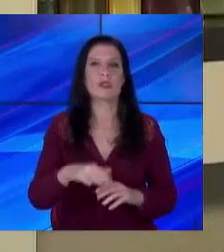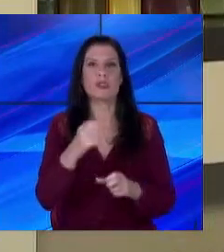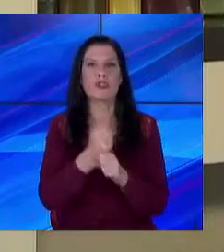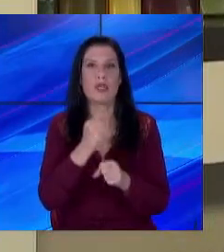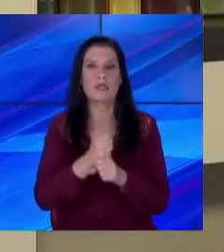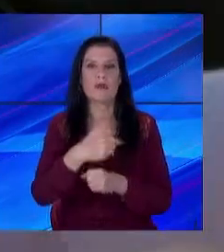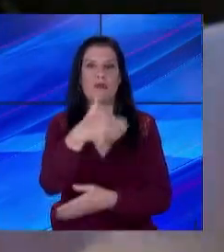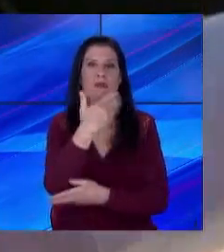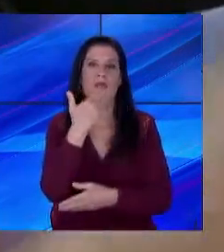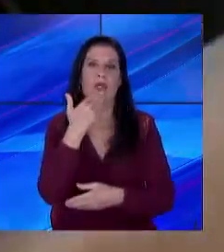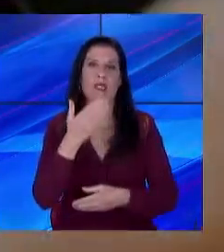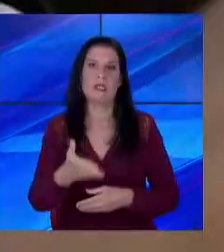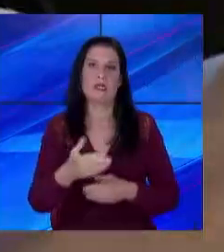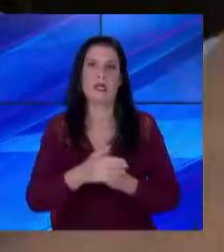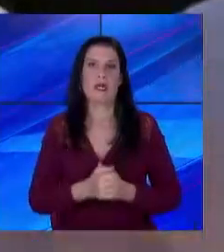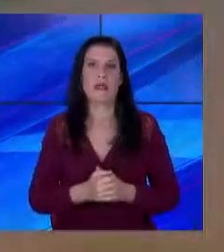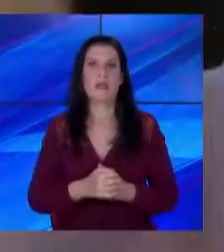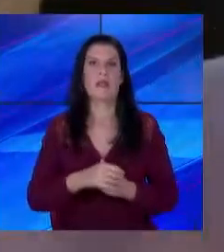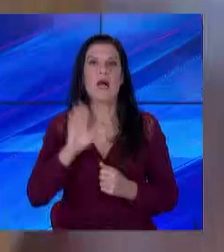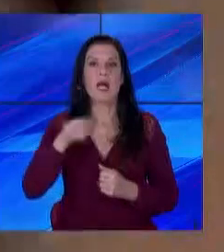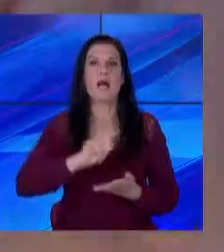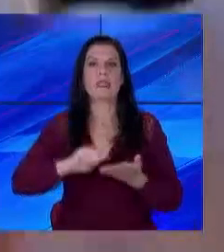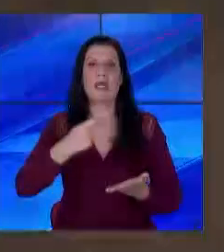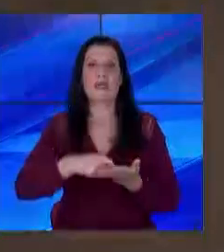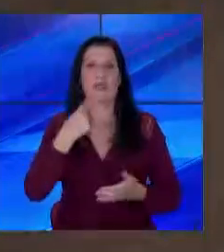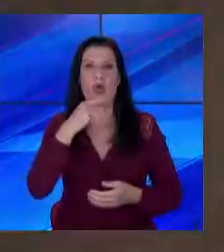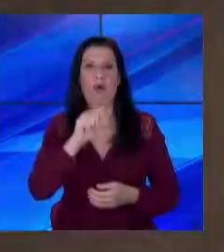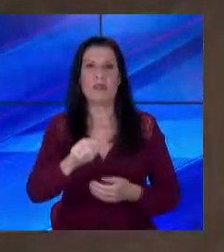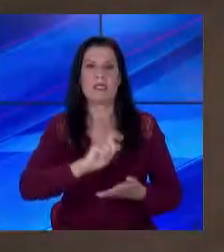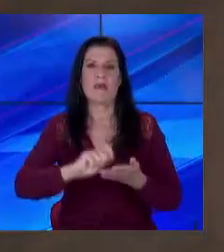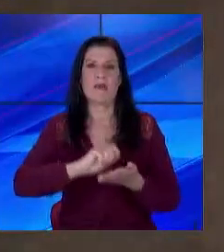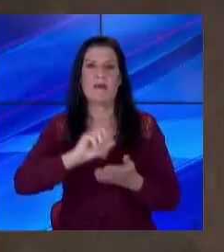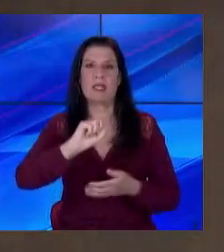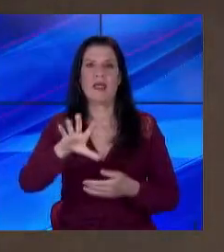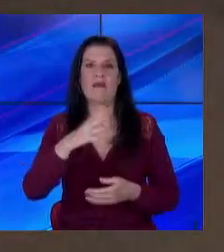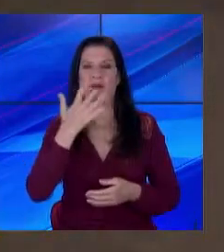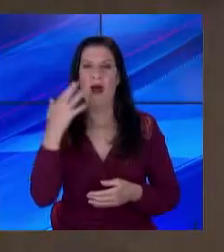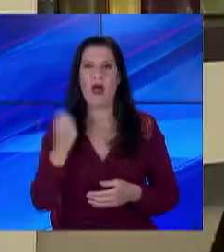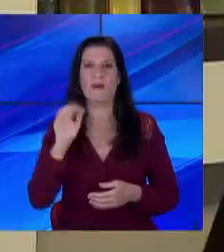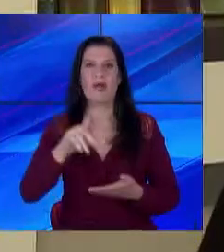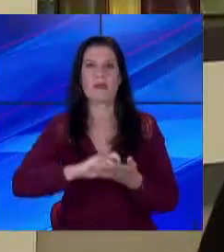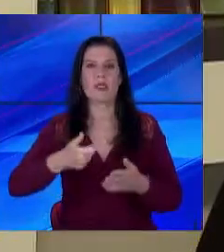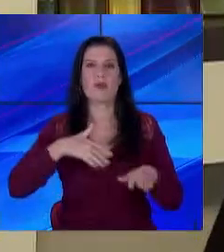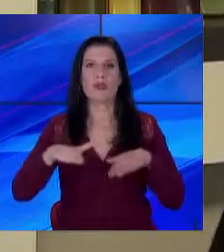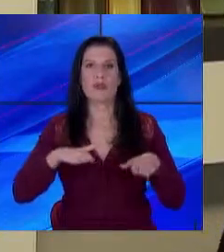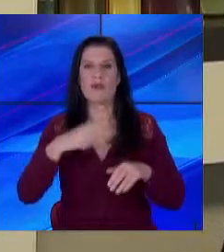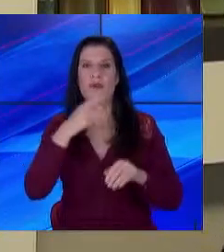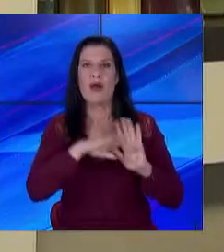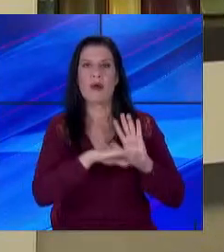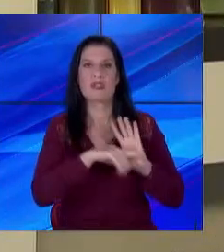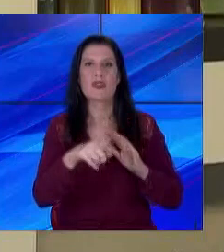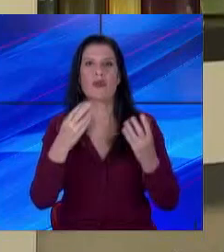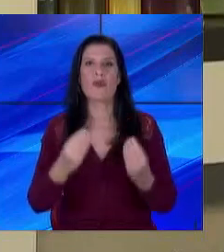במדינת ישראל. אומר את זה משרד האוצר במכתב חריף, אומר את זה משרד ראש הממשלה. הרגולציה הזאת היא טובה אך